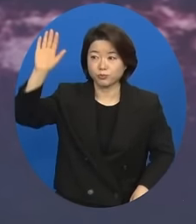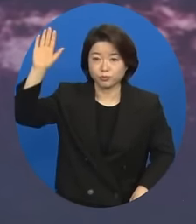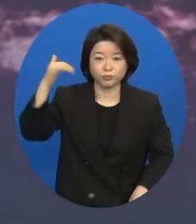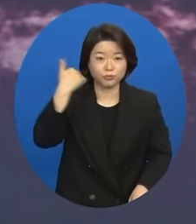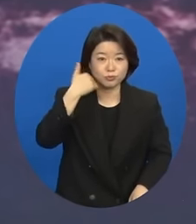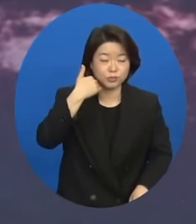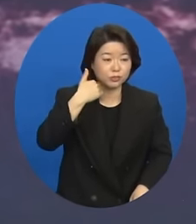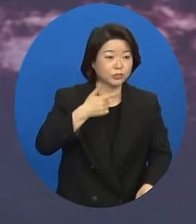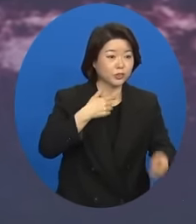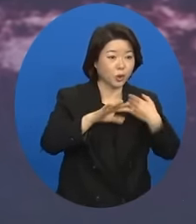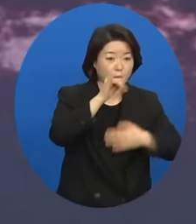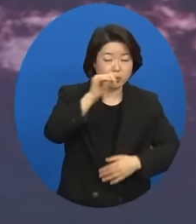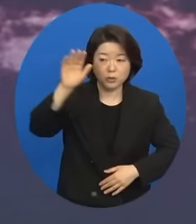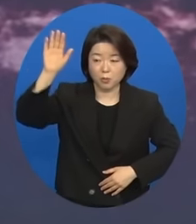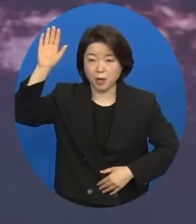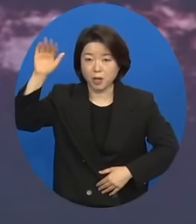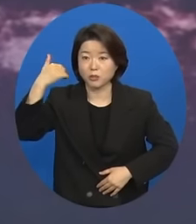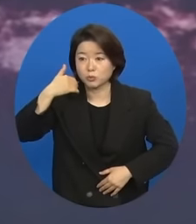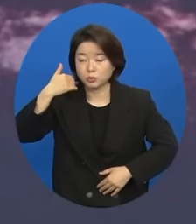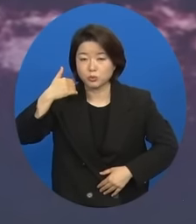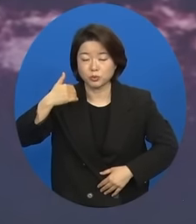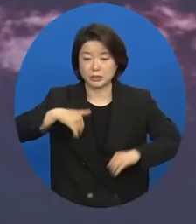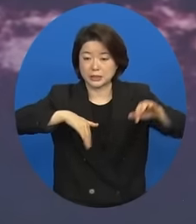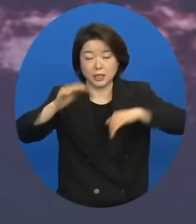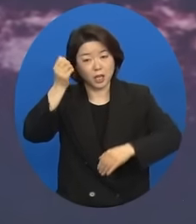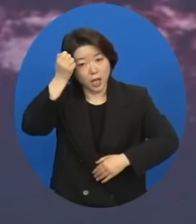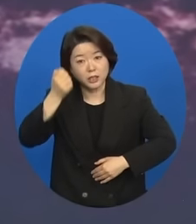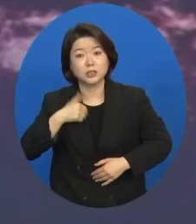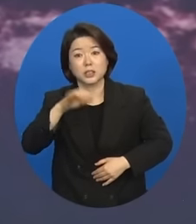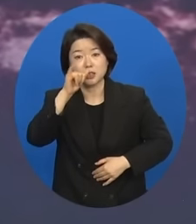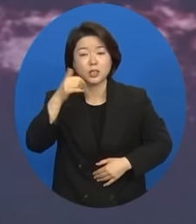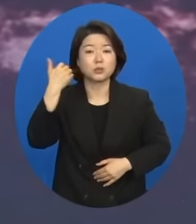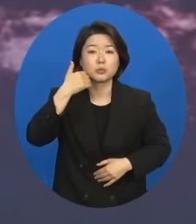경험이 있으시 한번 손들어 보세요 노숙을 자기가 경험 해 봤다